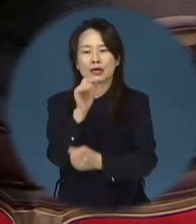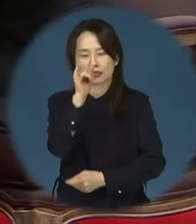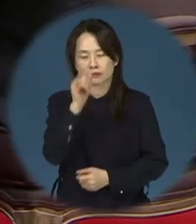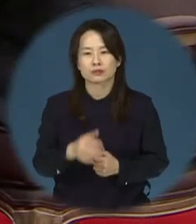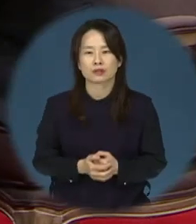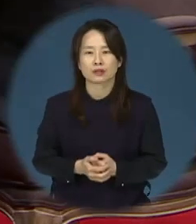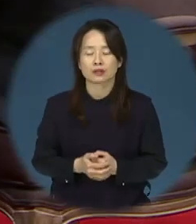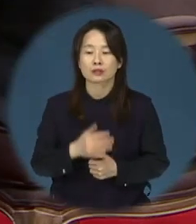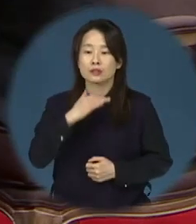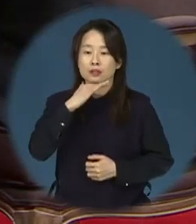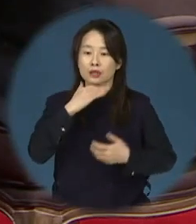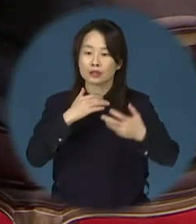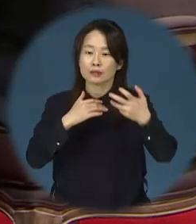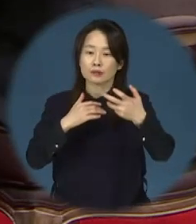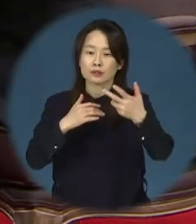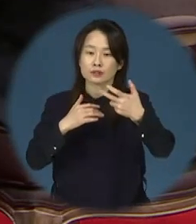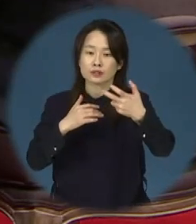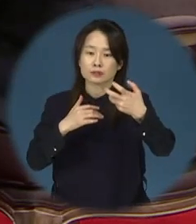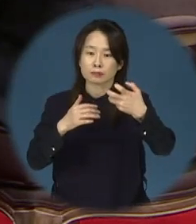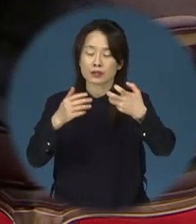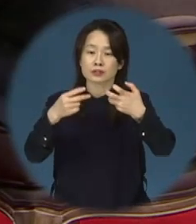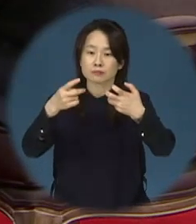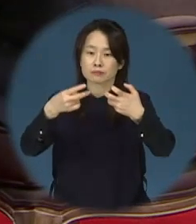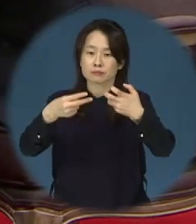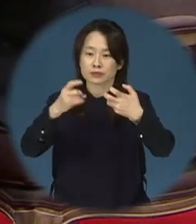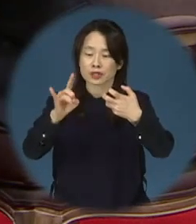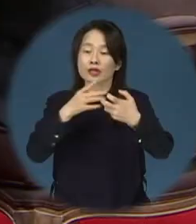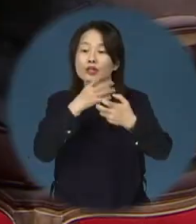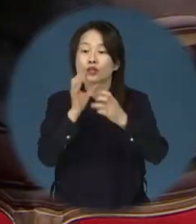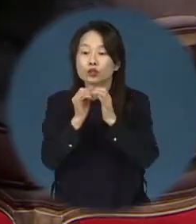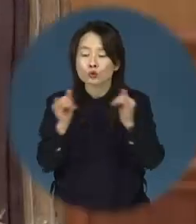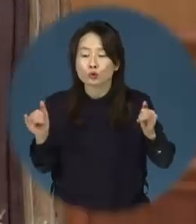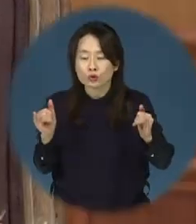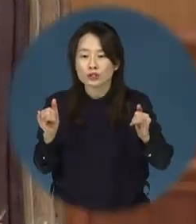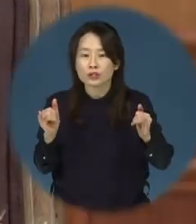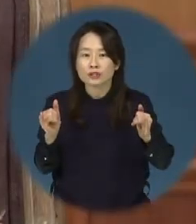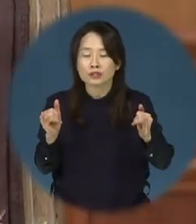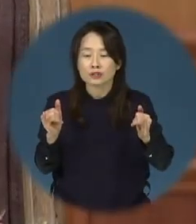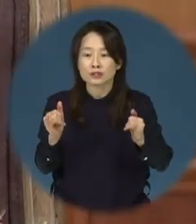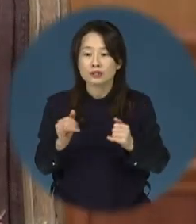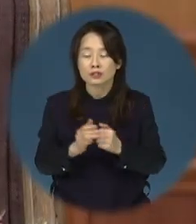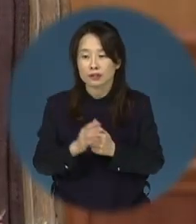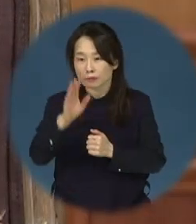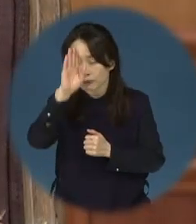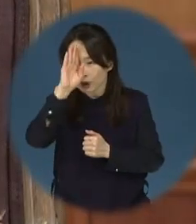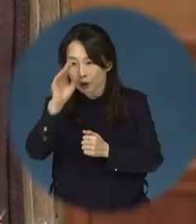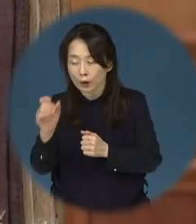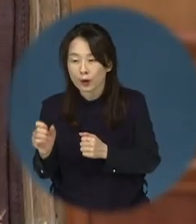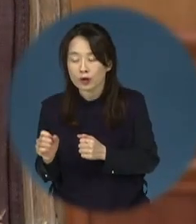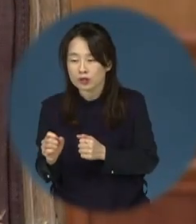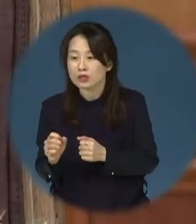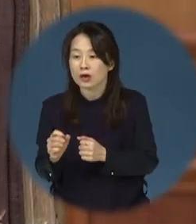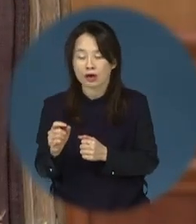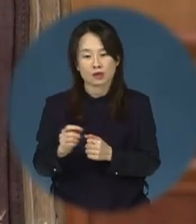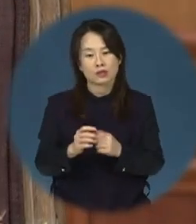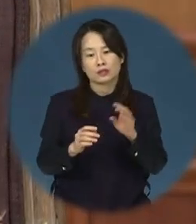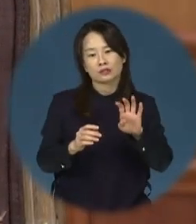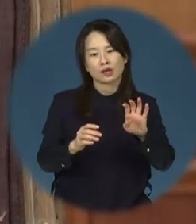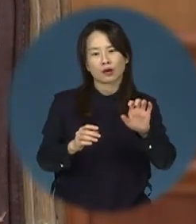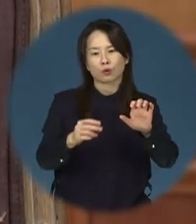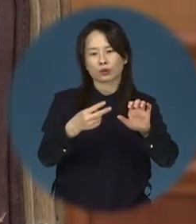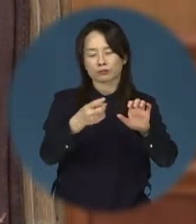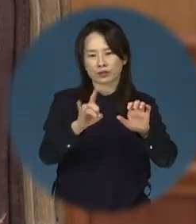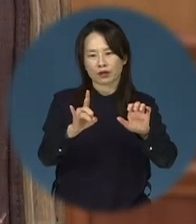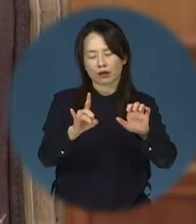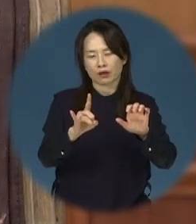보통 80대, 7, 80대 됐을 때 생기는 노인들의 진단명을 한 4, 50대에 그 나이에 모든 진단명을